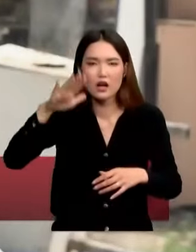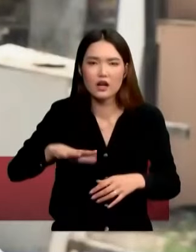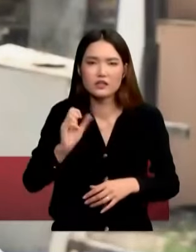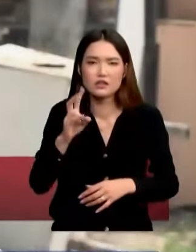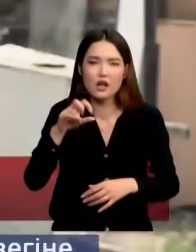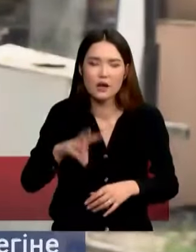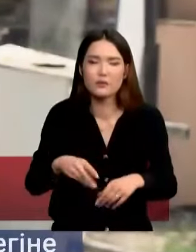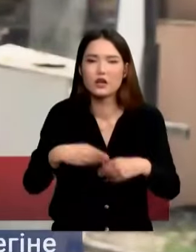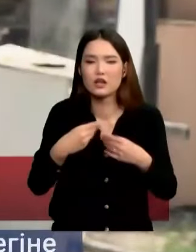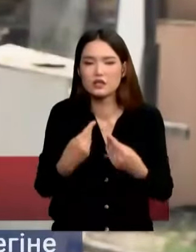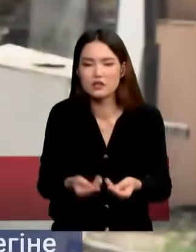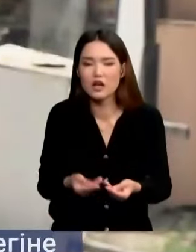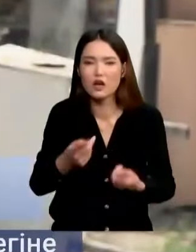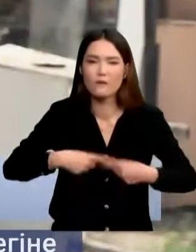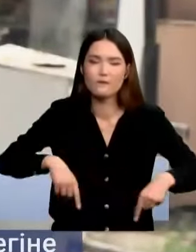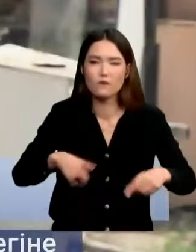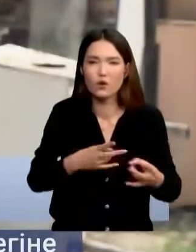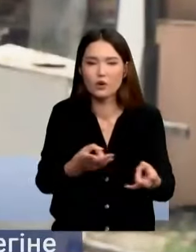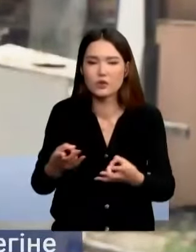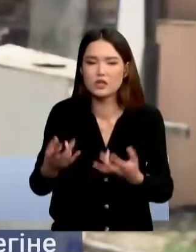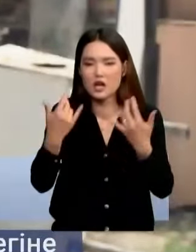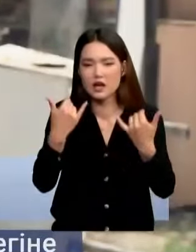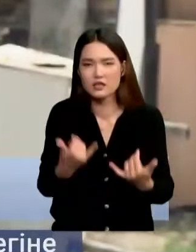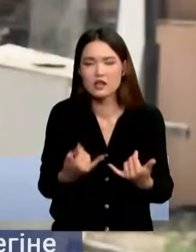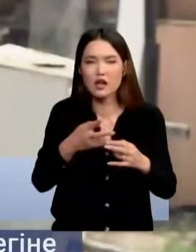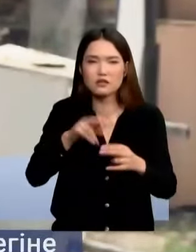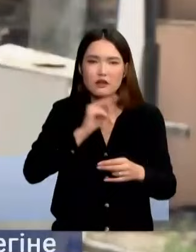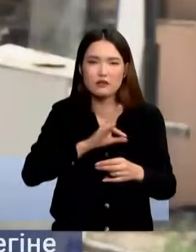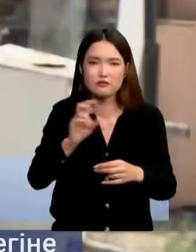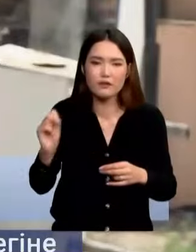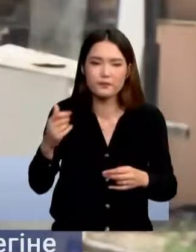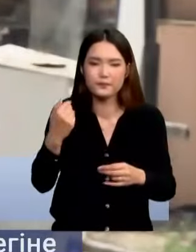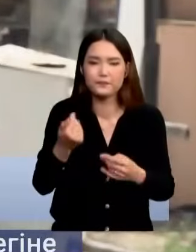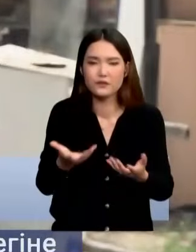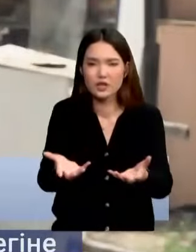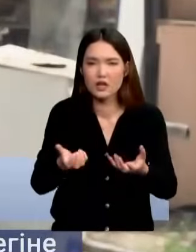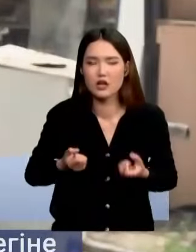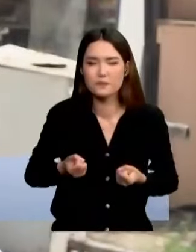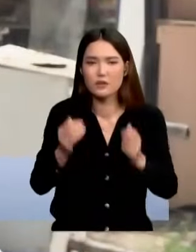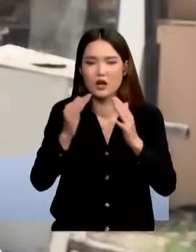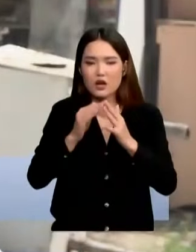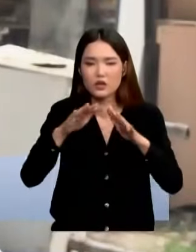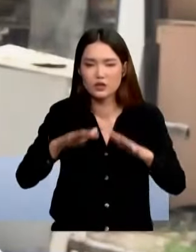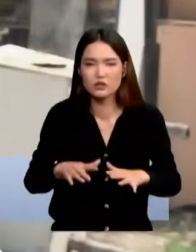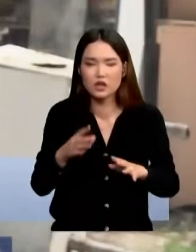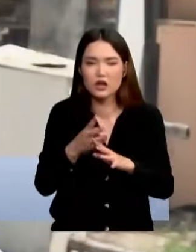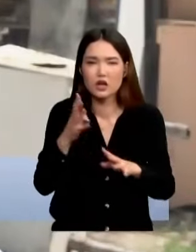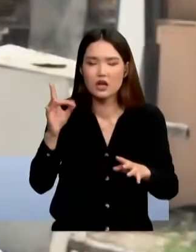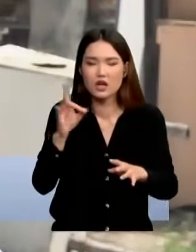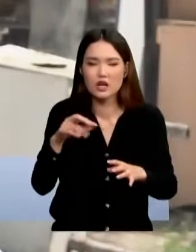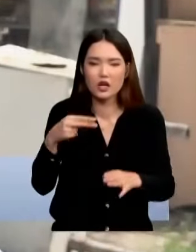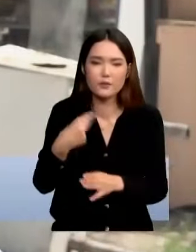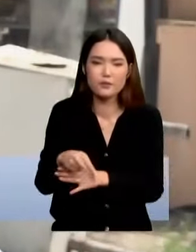исполнительный орган сечас выделены средства на приобретение жилья для очередников То есть это